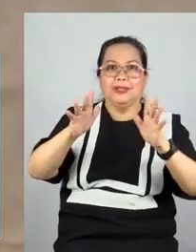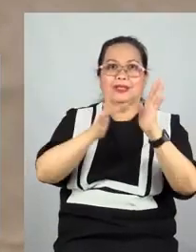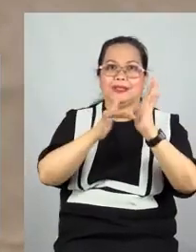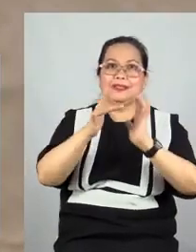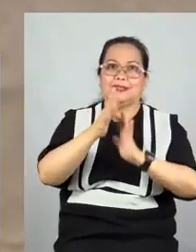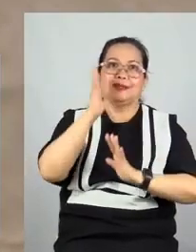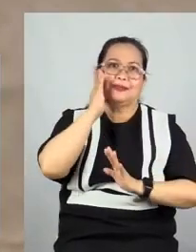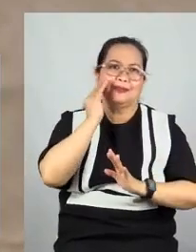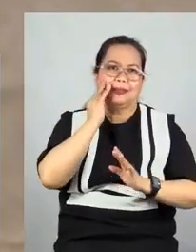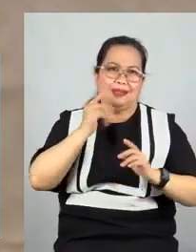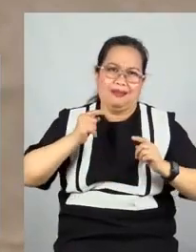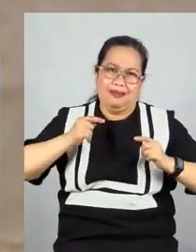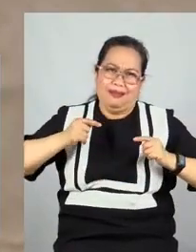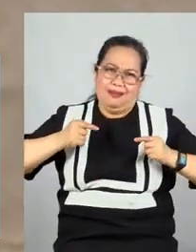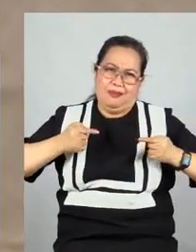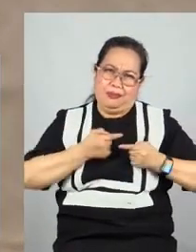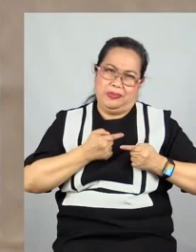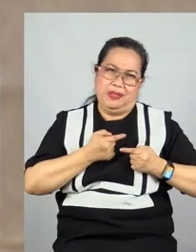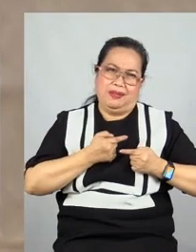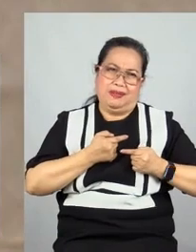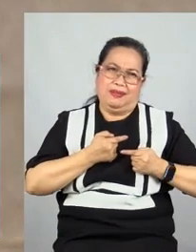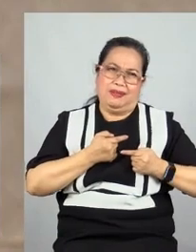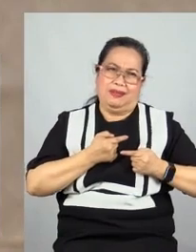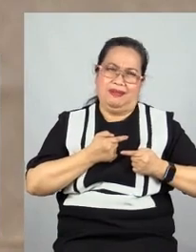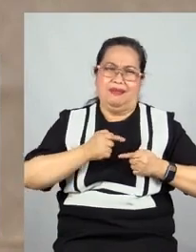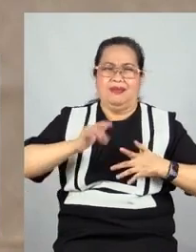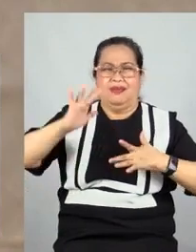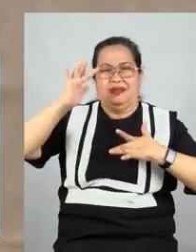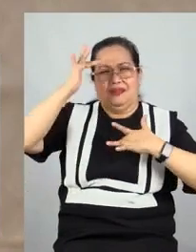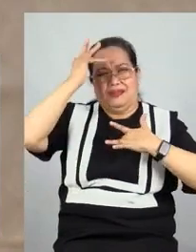Ang sakit, ang sakit,